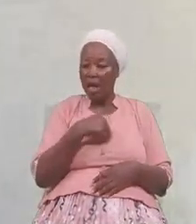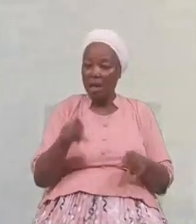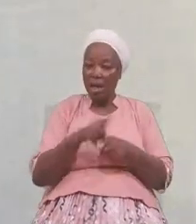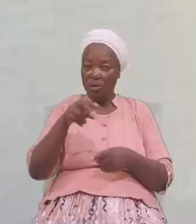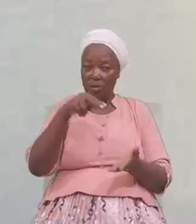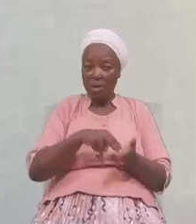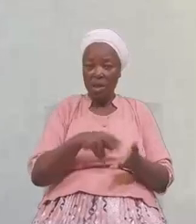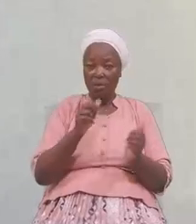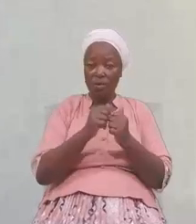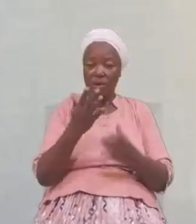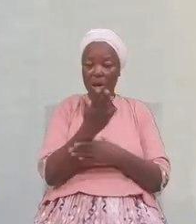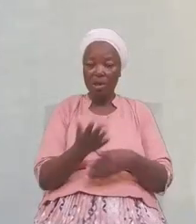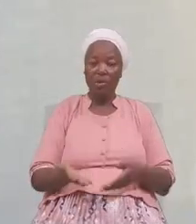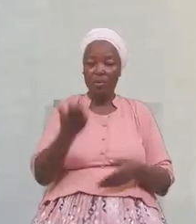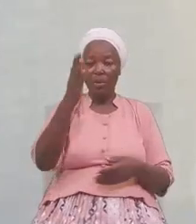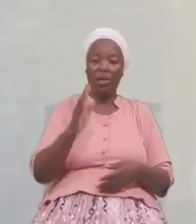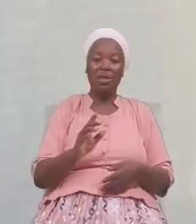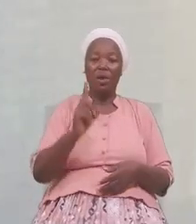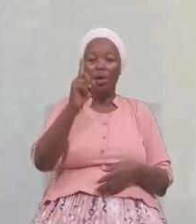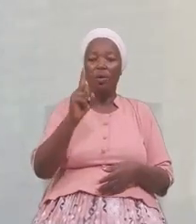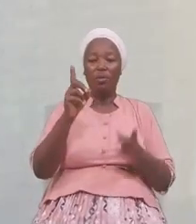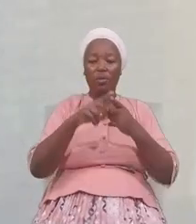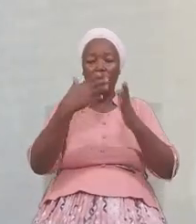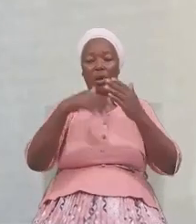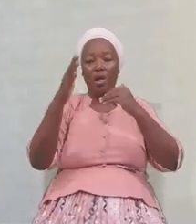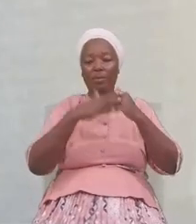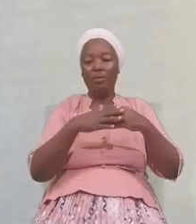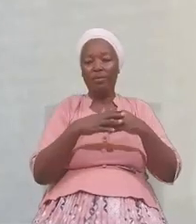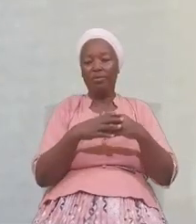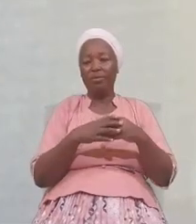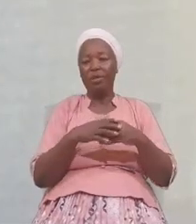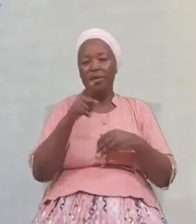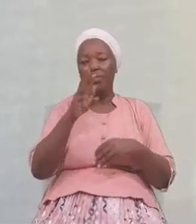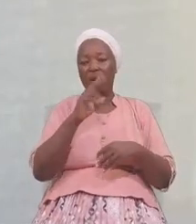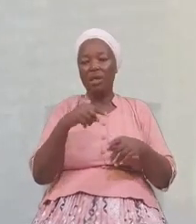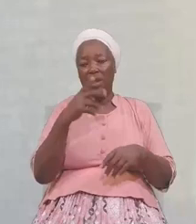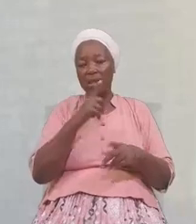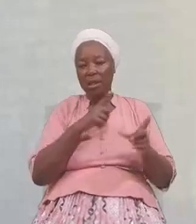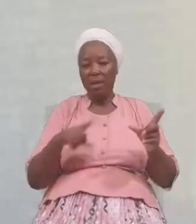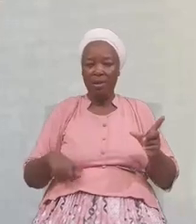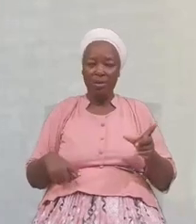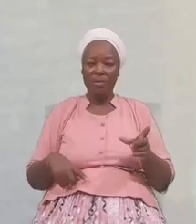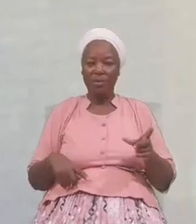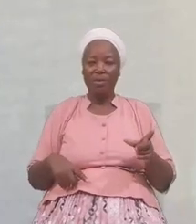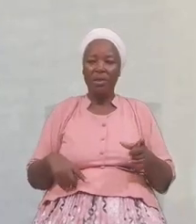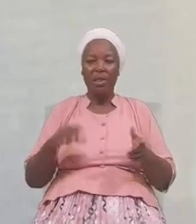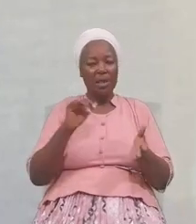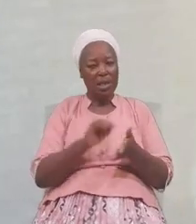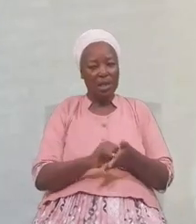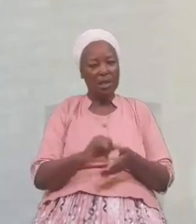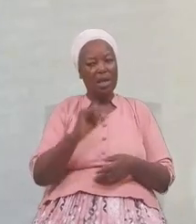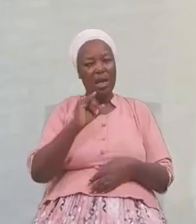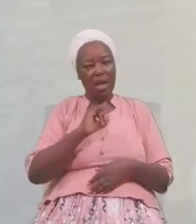levées. La main levée vers le ciel. Tu parles au Seigneur pour que je sois